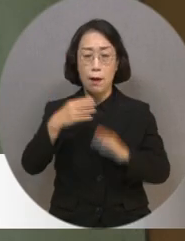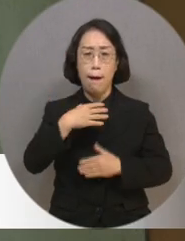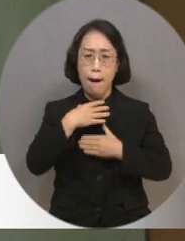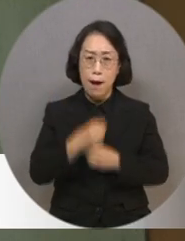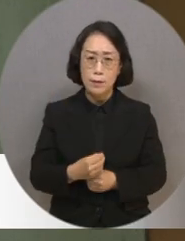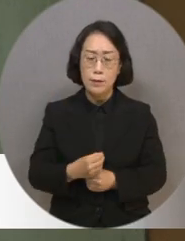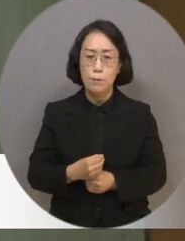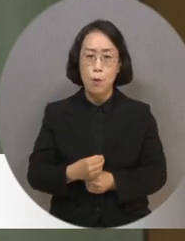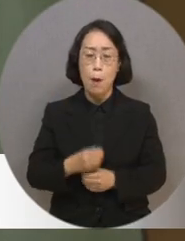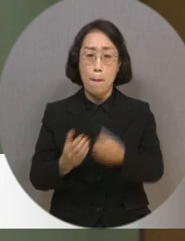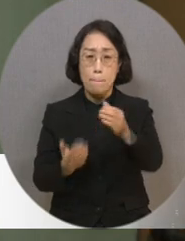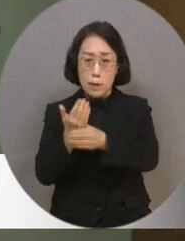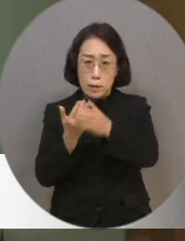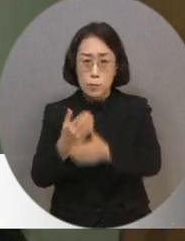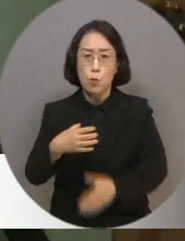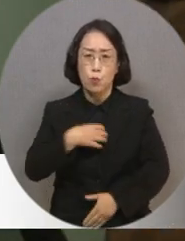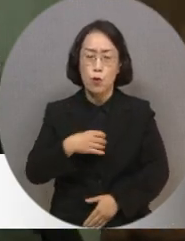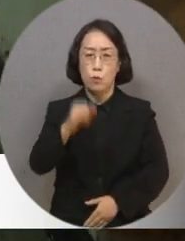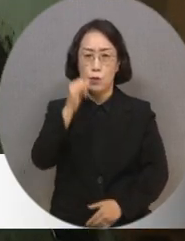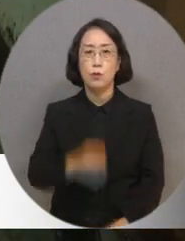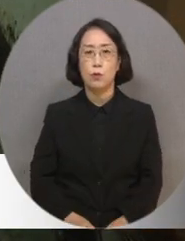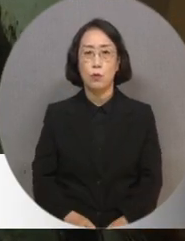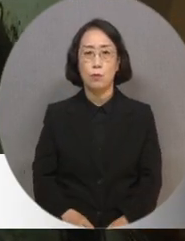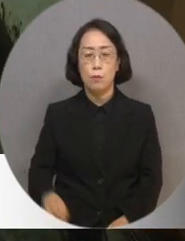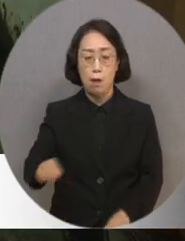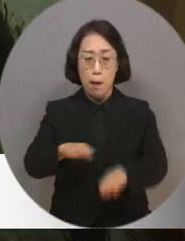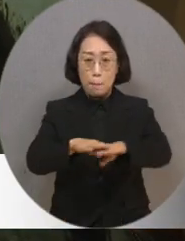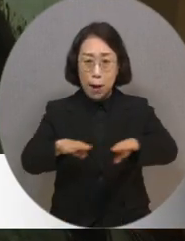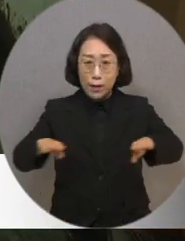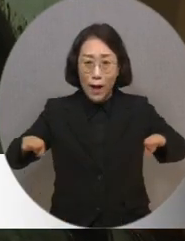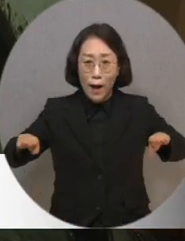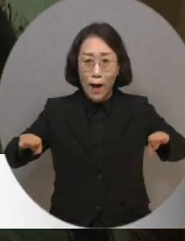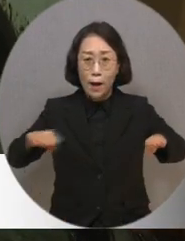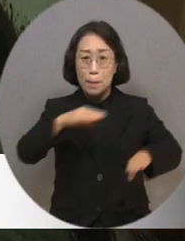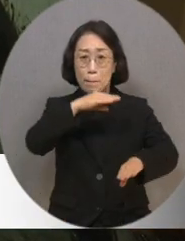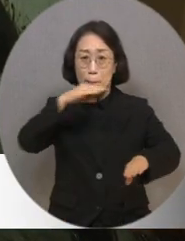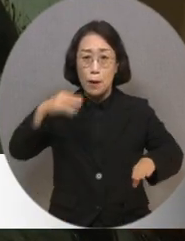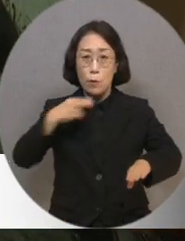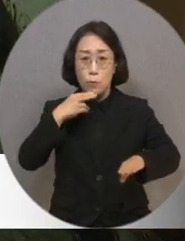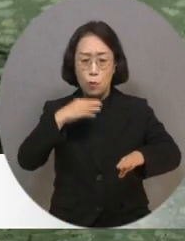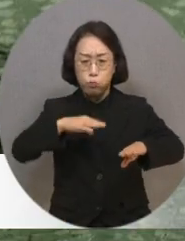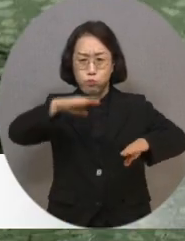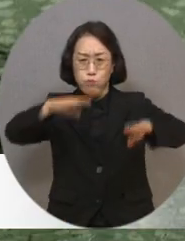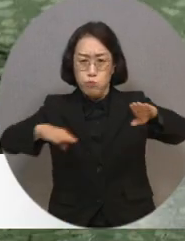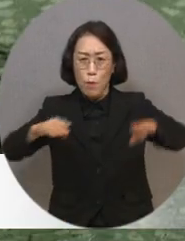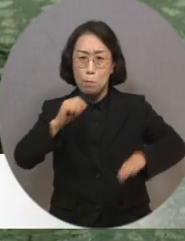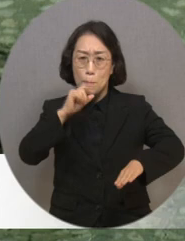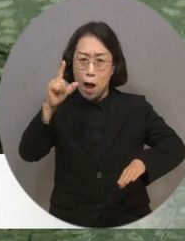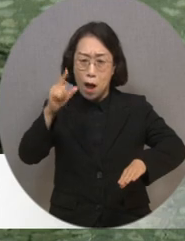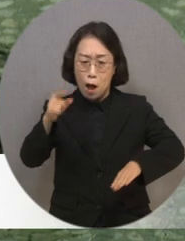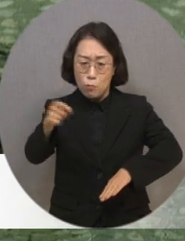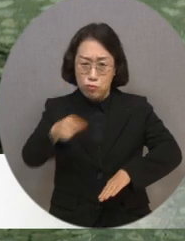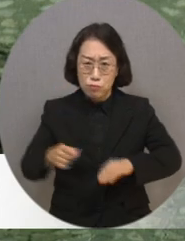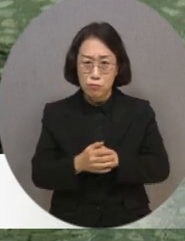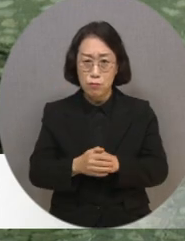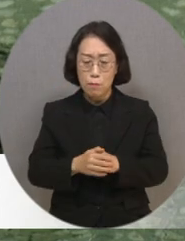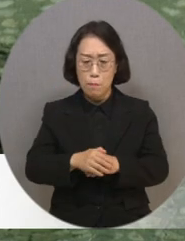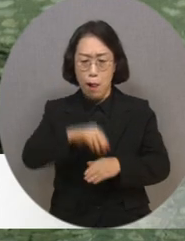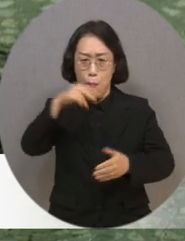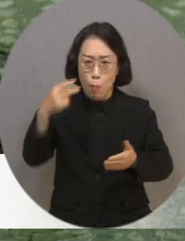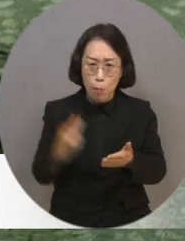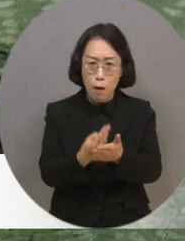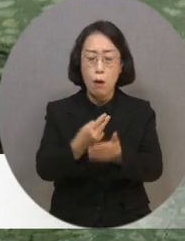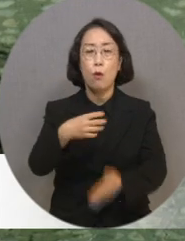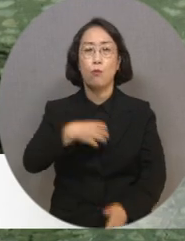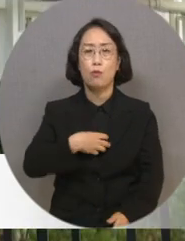우려됩니다 학교의 노후와 시설은 바닥이 고르게 평평하지 않아 기후변화에 취약하고 발을 헛 뒤을 수 있는